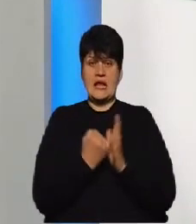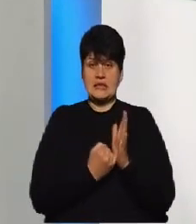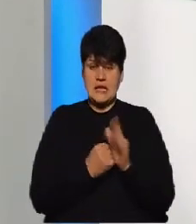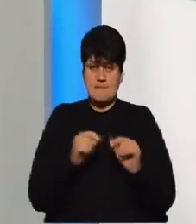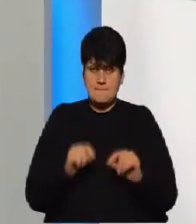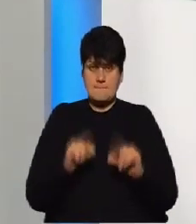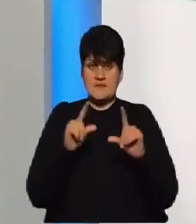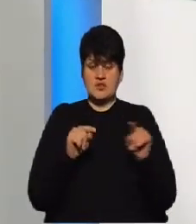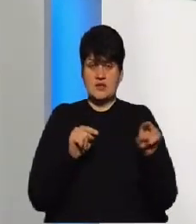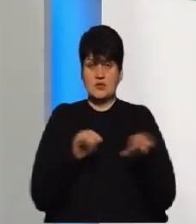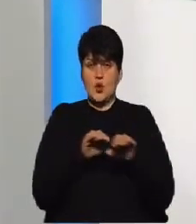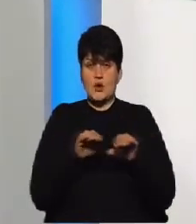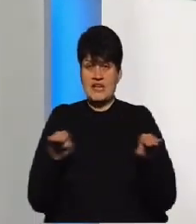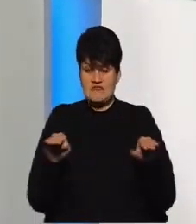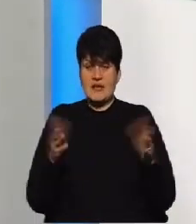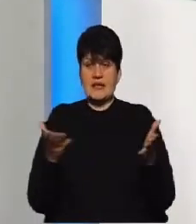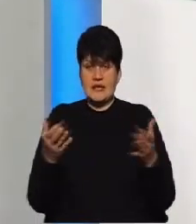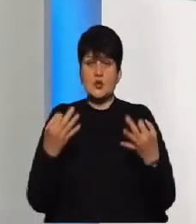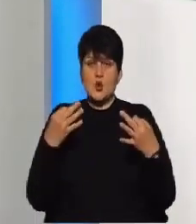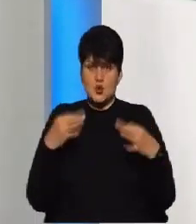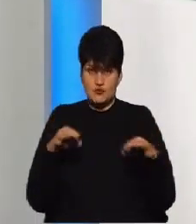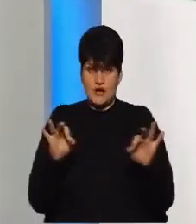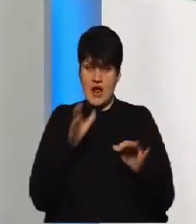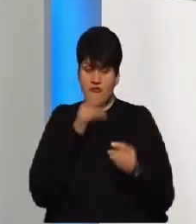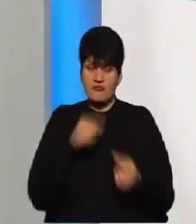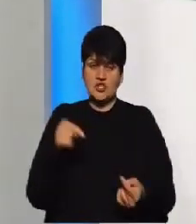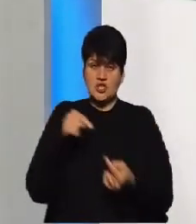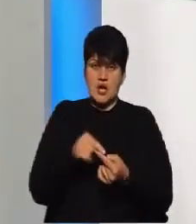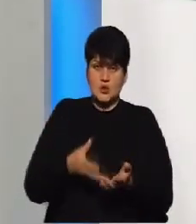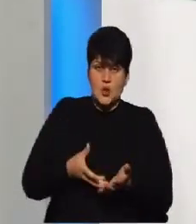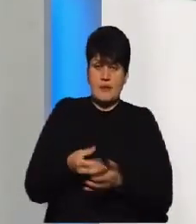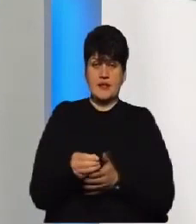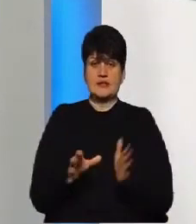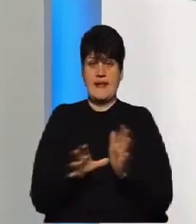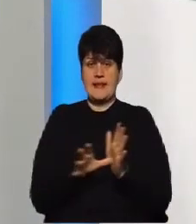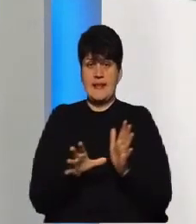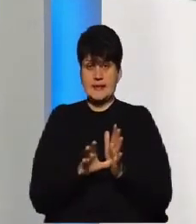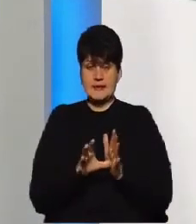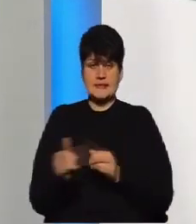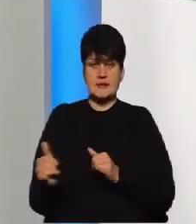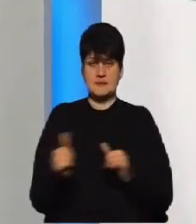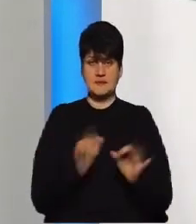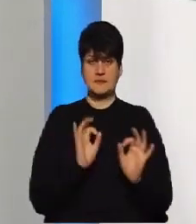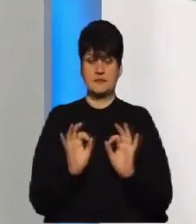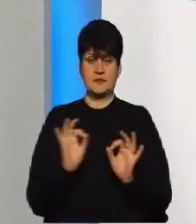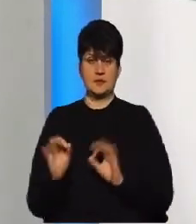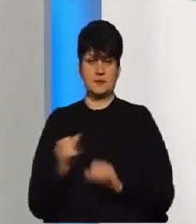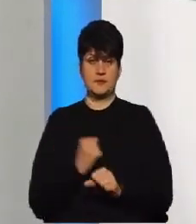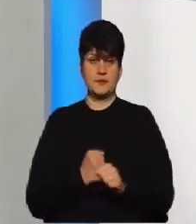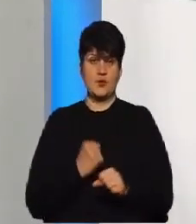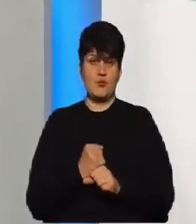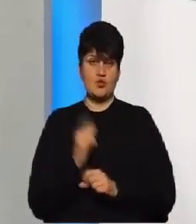до рівня, який би дозволяв вчасно оплачувати за електроенергію, відповідно забезпечувати стабільну роботу